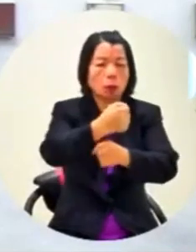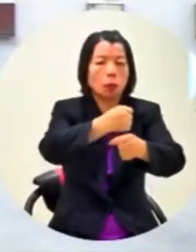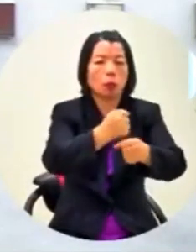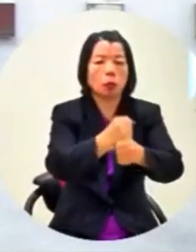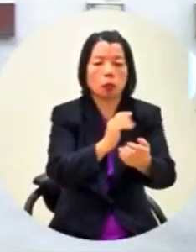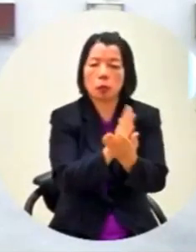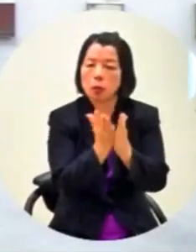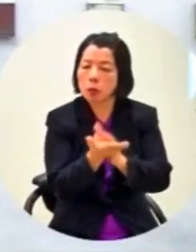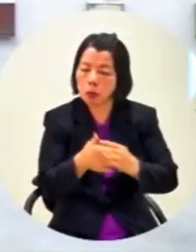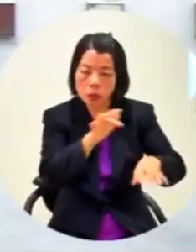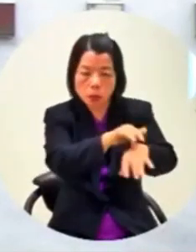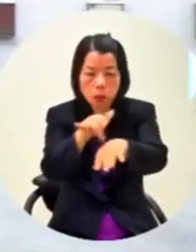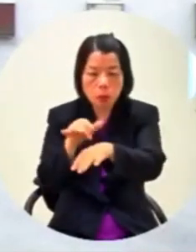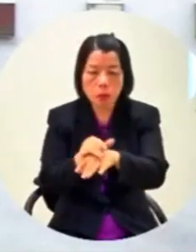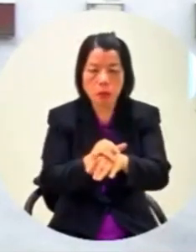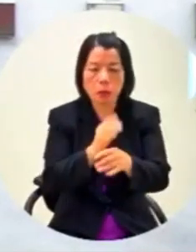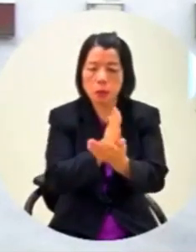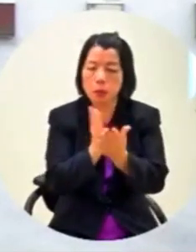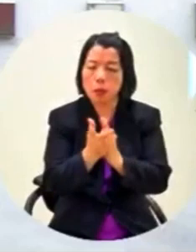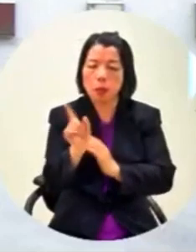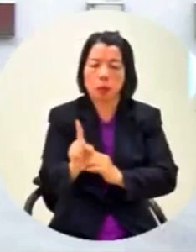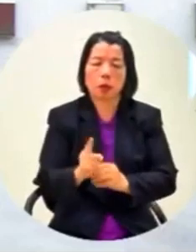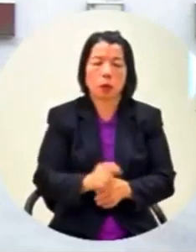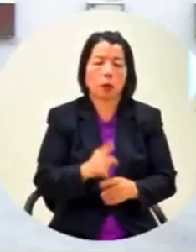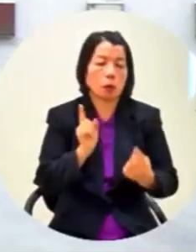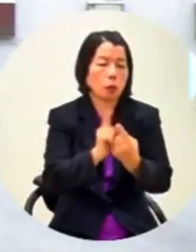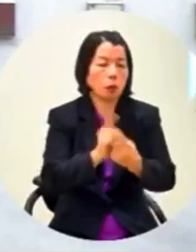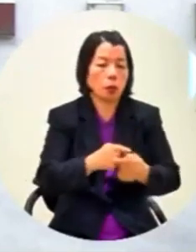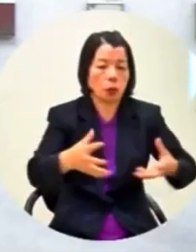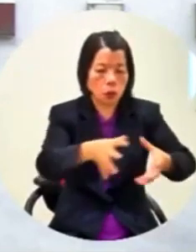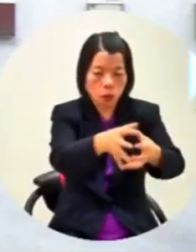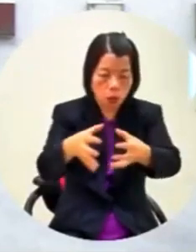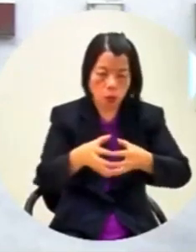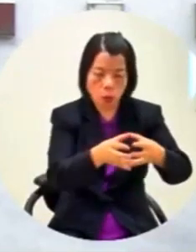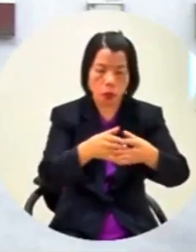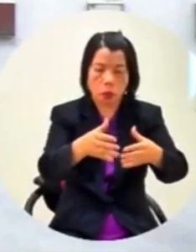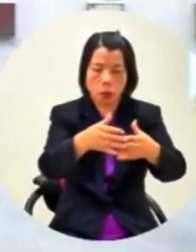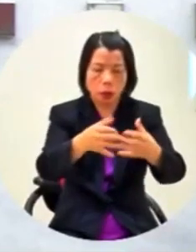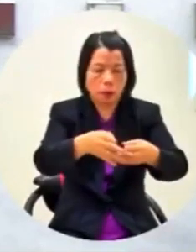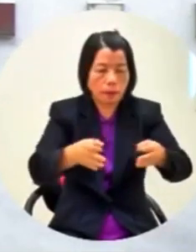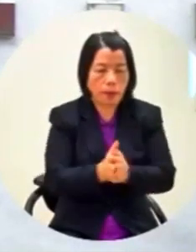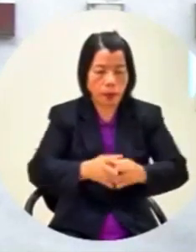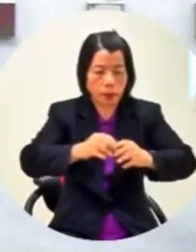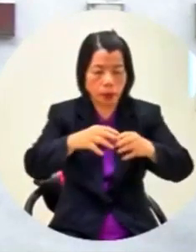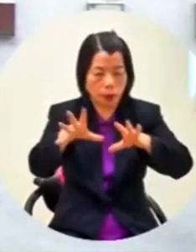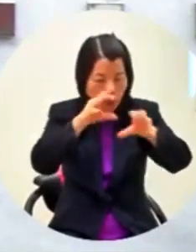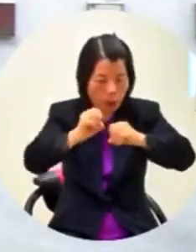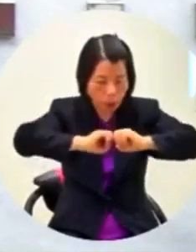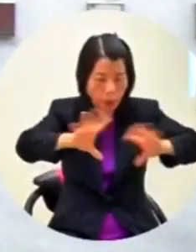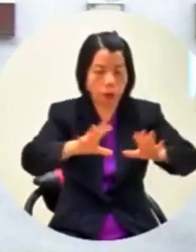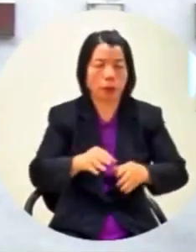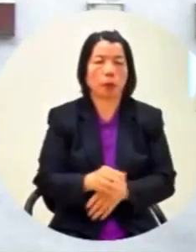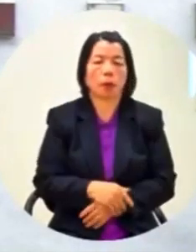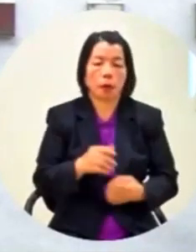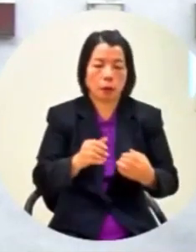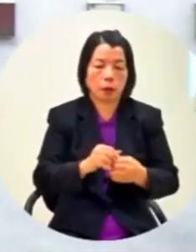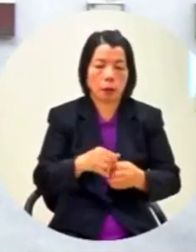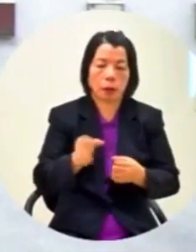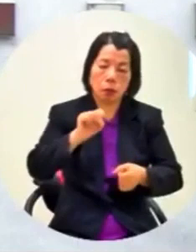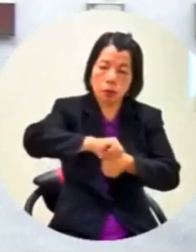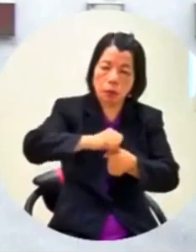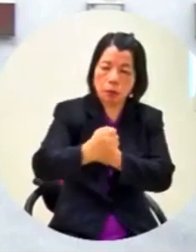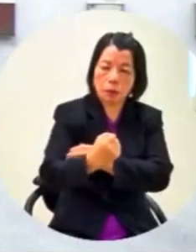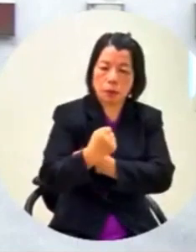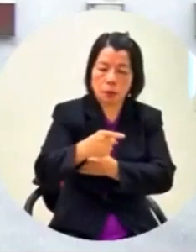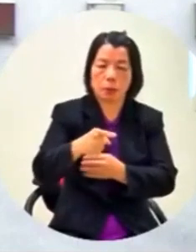触史、是否群聚等资讯的加强通报，强化社区防疫以及宣导